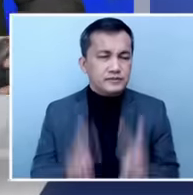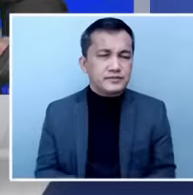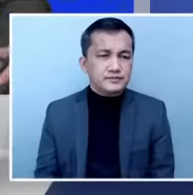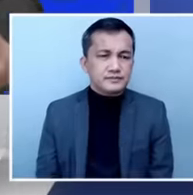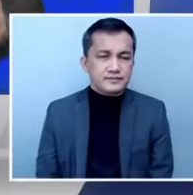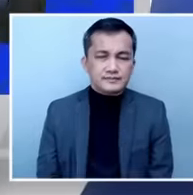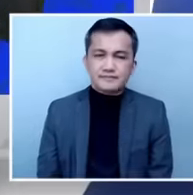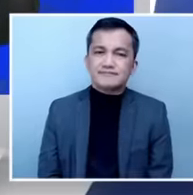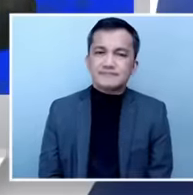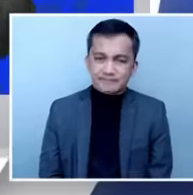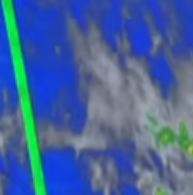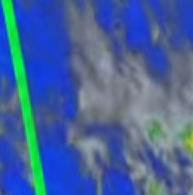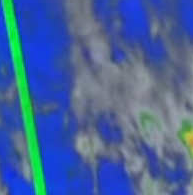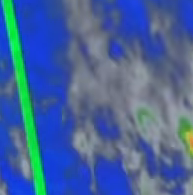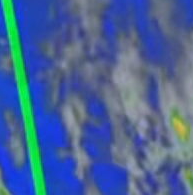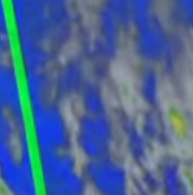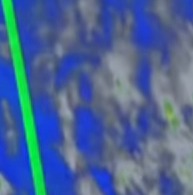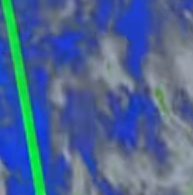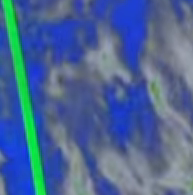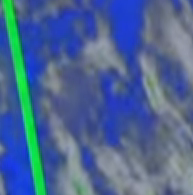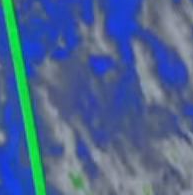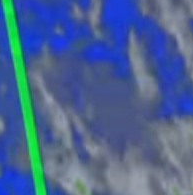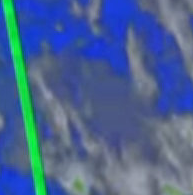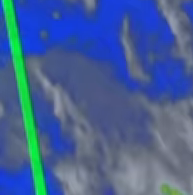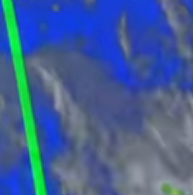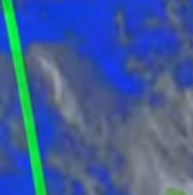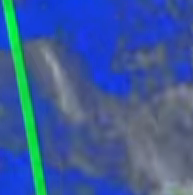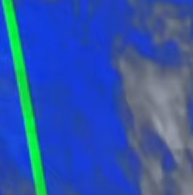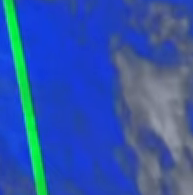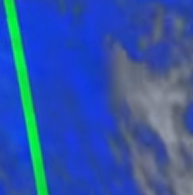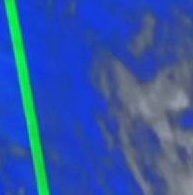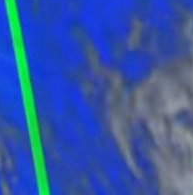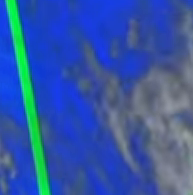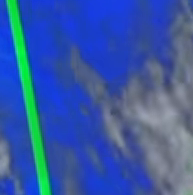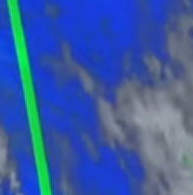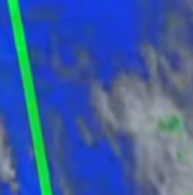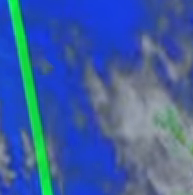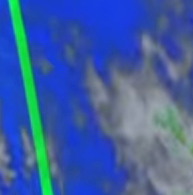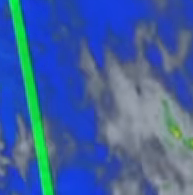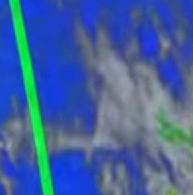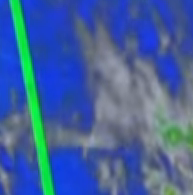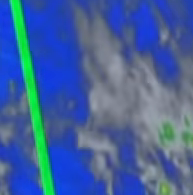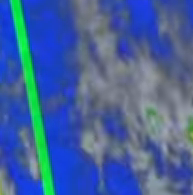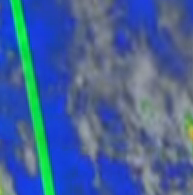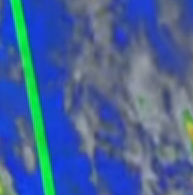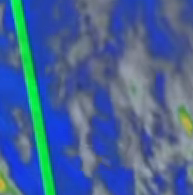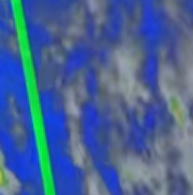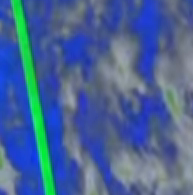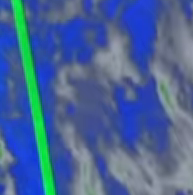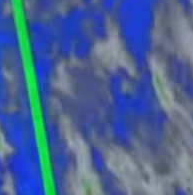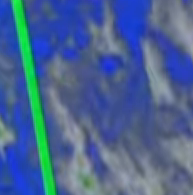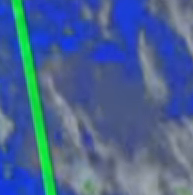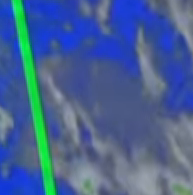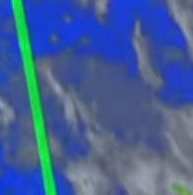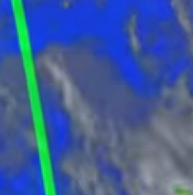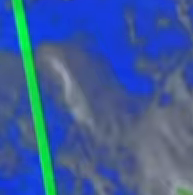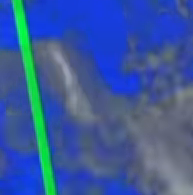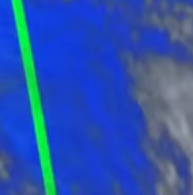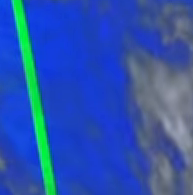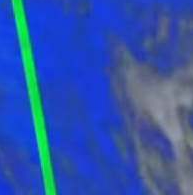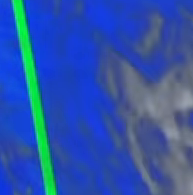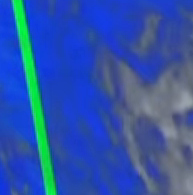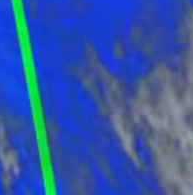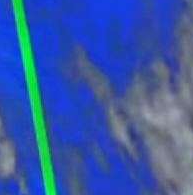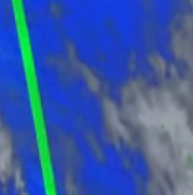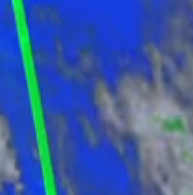Yes, kabayan, hanggang ngayong gabi po magdamag pa maulan dyan sa Mindanao dahil nga sa shear line na nabubuo sa pagbanggaan ng malamig na amihan